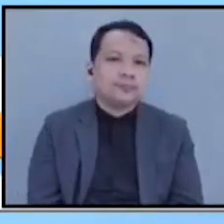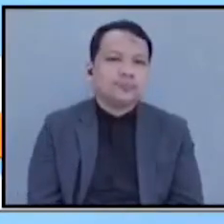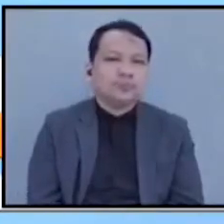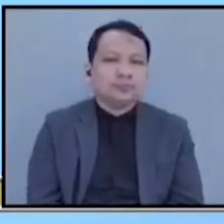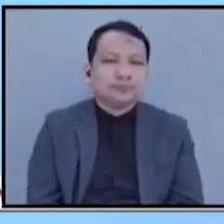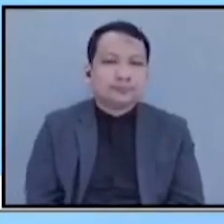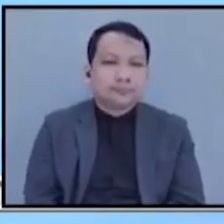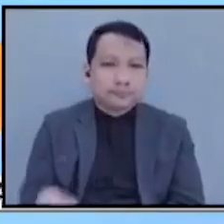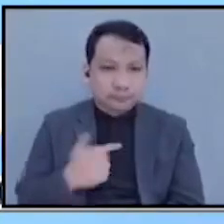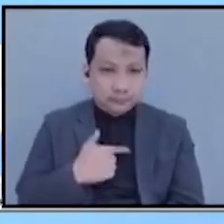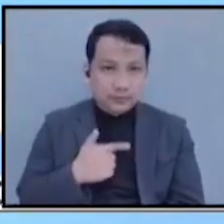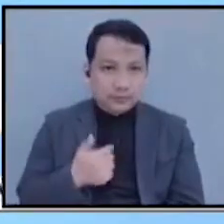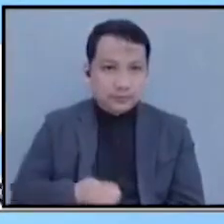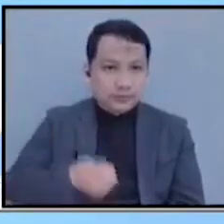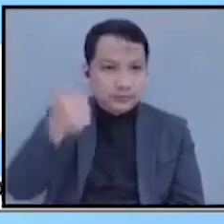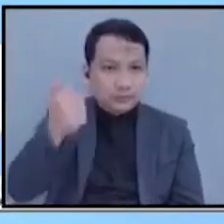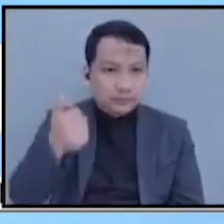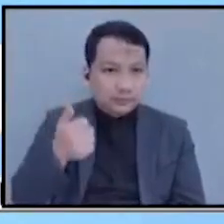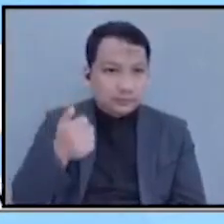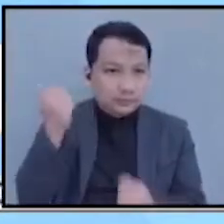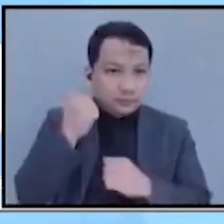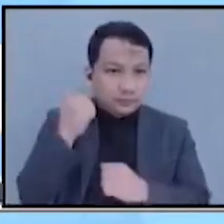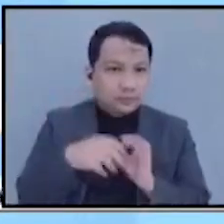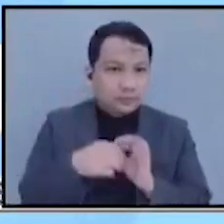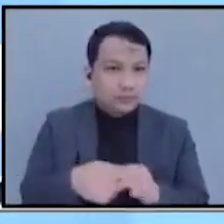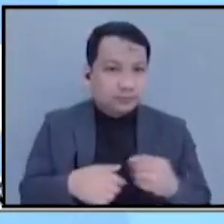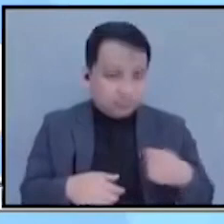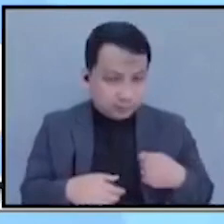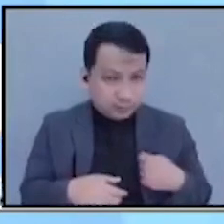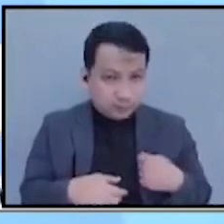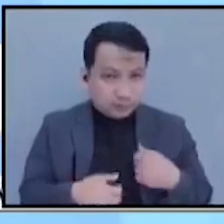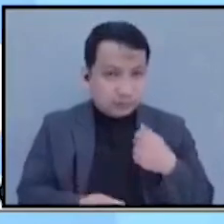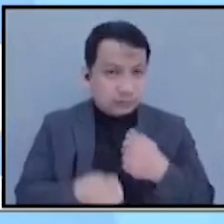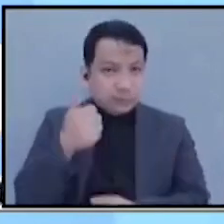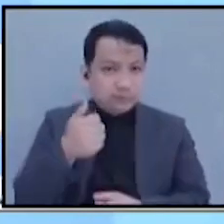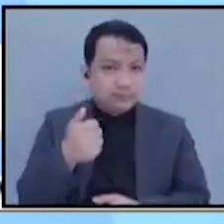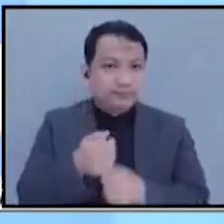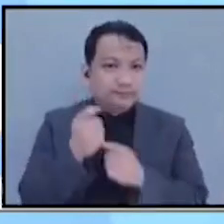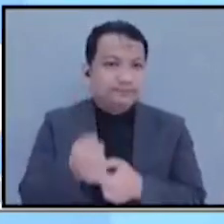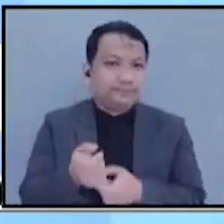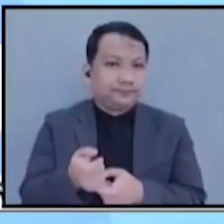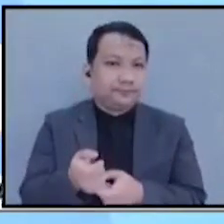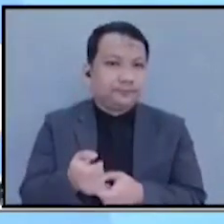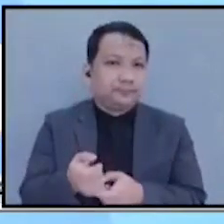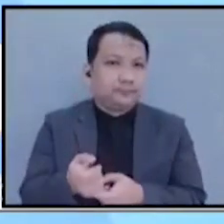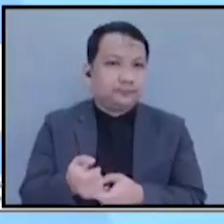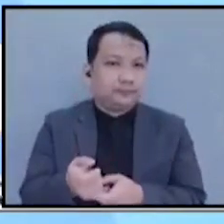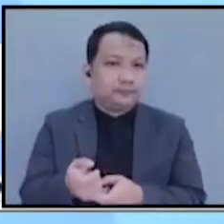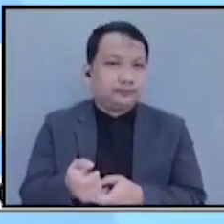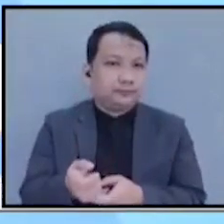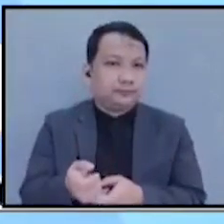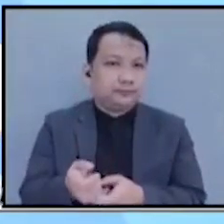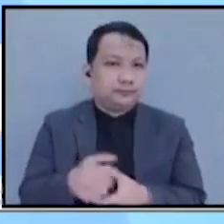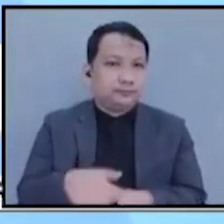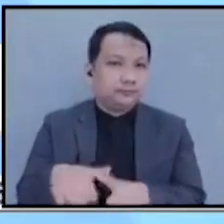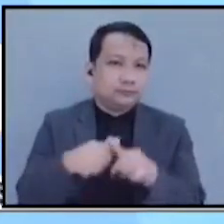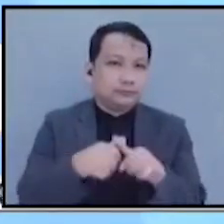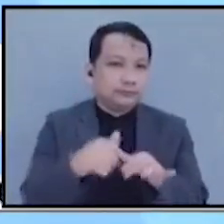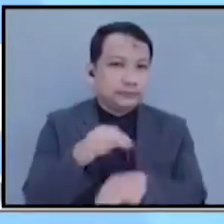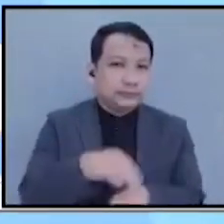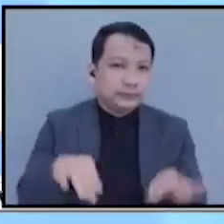ko in-expect talagang makukuha yung grand prize kasi parang pag grand prize, napaka-imposibleng makuha